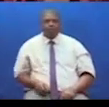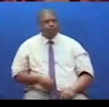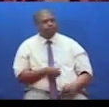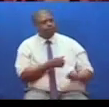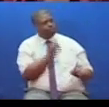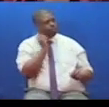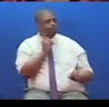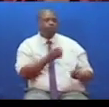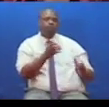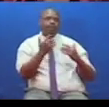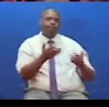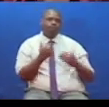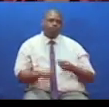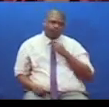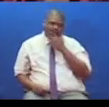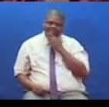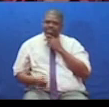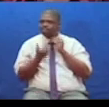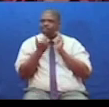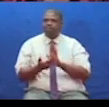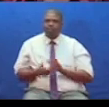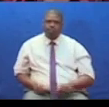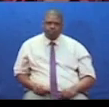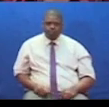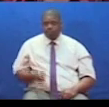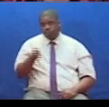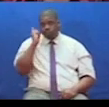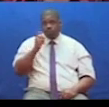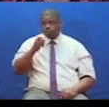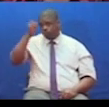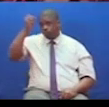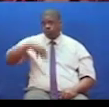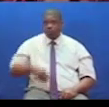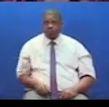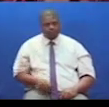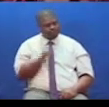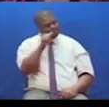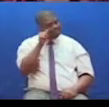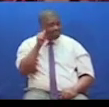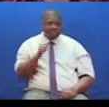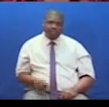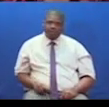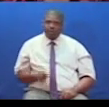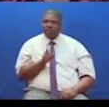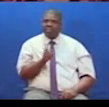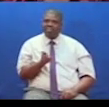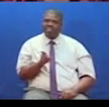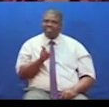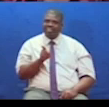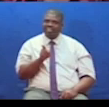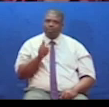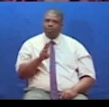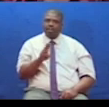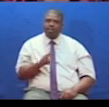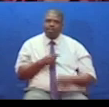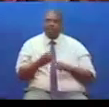umeme wa upepo. Kwa mfano, kwa umeme wa jua, China wana gigawati